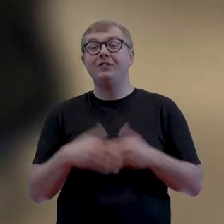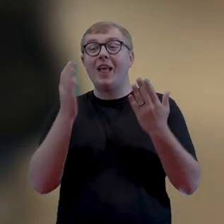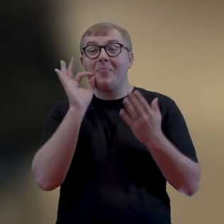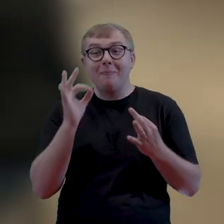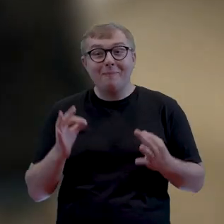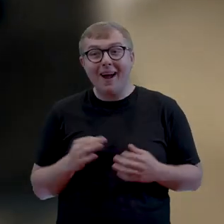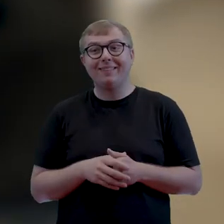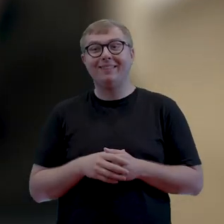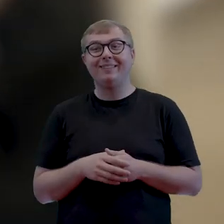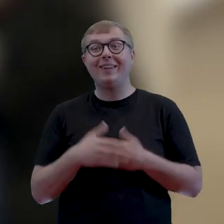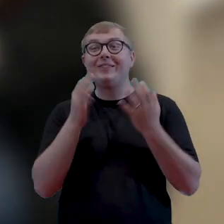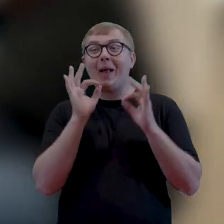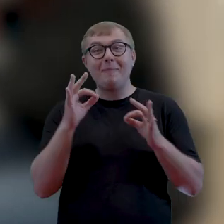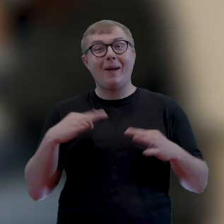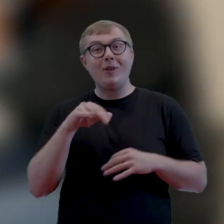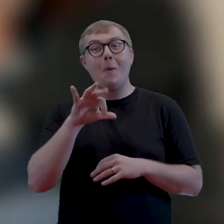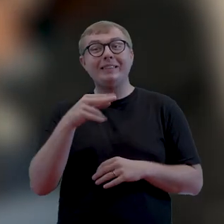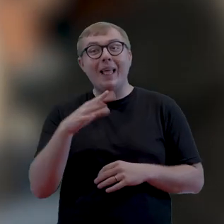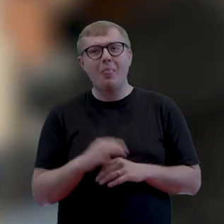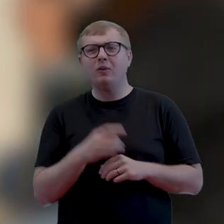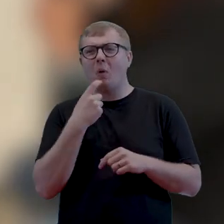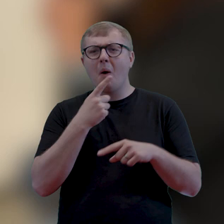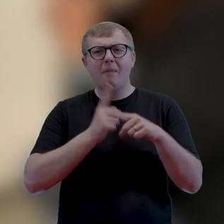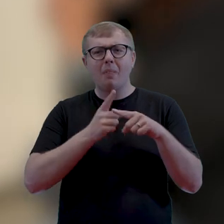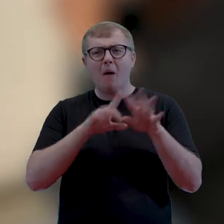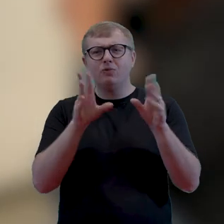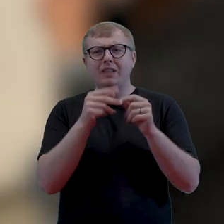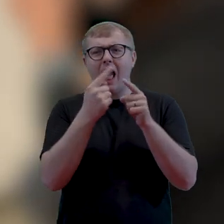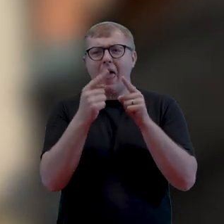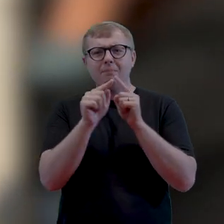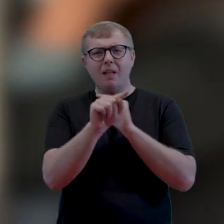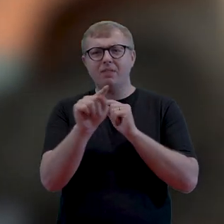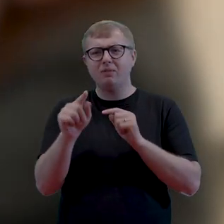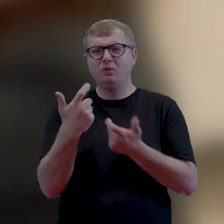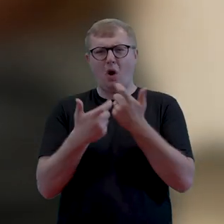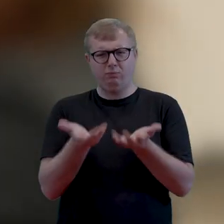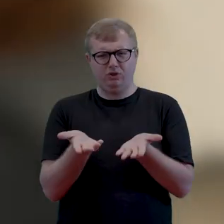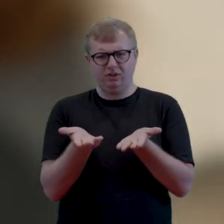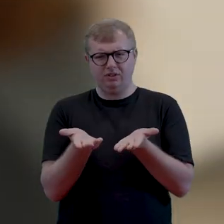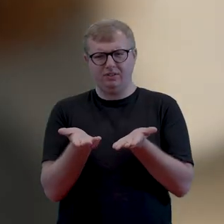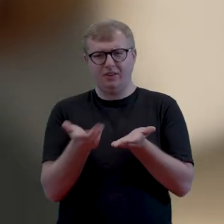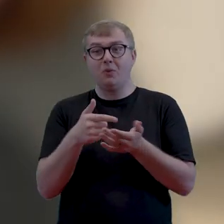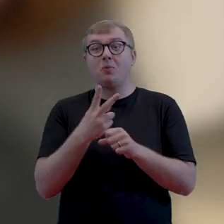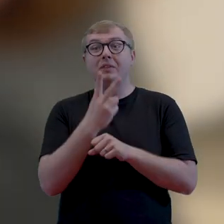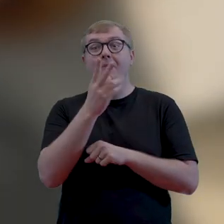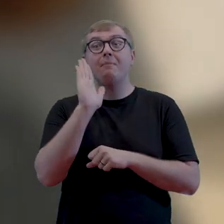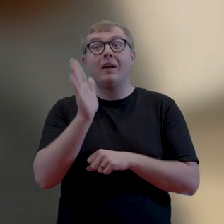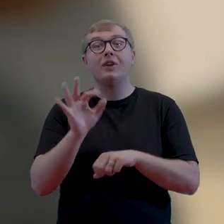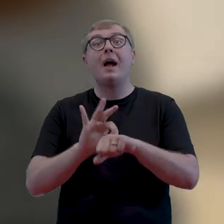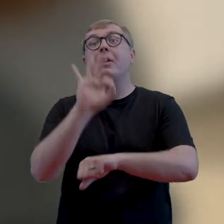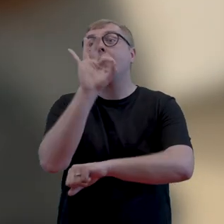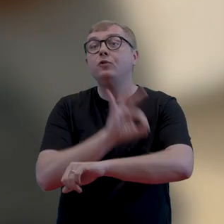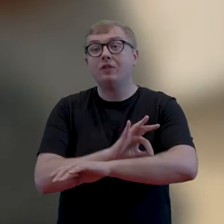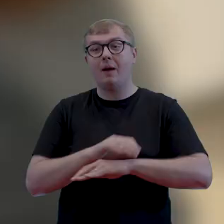A dzień dobry pani. Dzień dobry pani Justyno, a co pani tutaj, co to pani ma za metalowe elementy, co pani tu wyprawia? Będzie